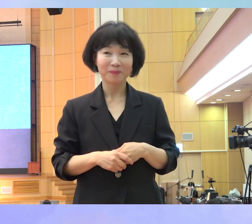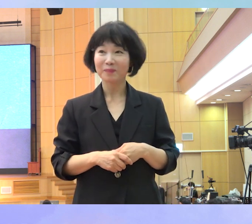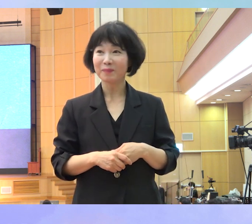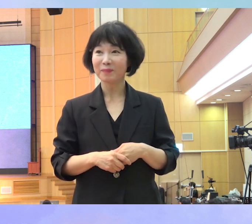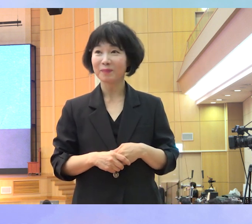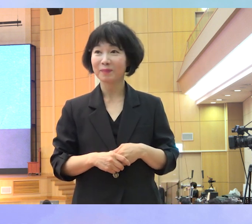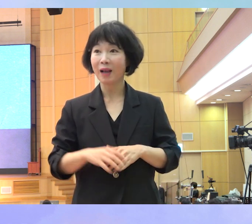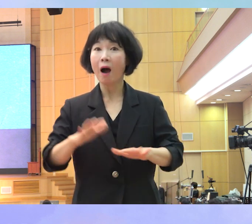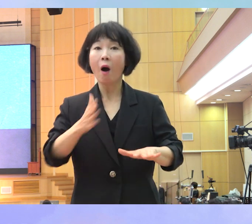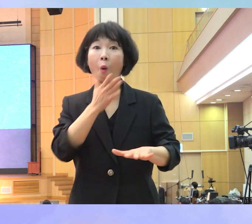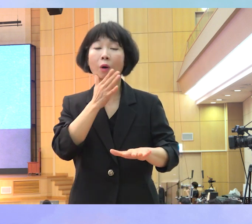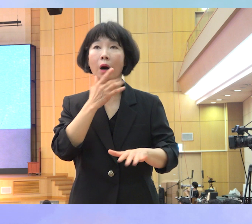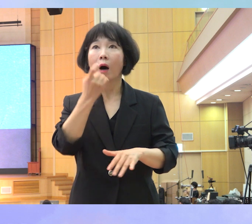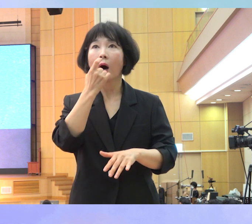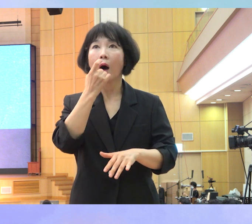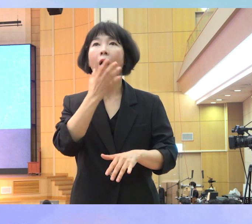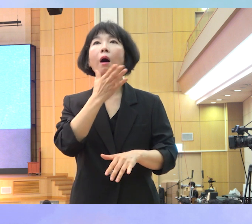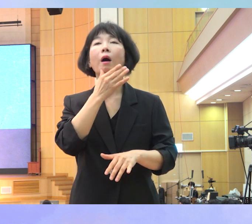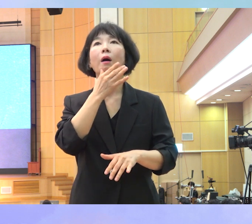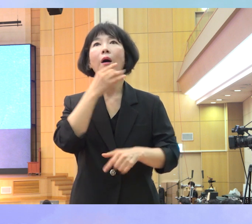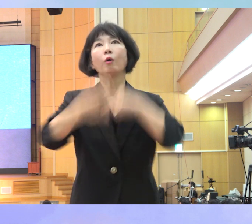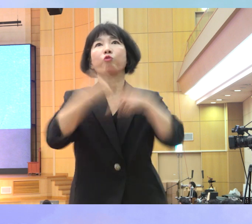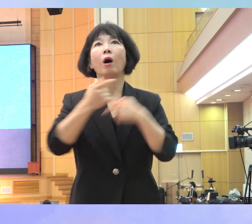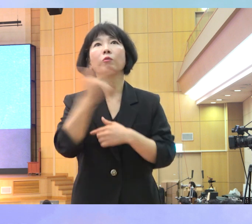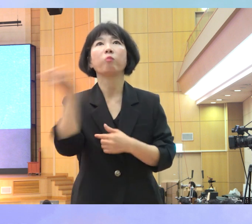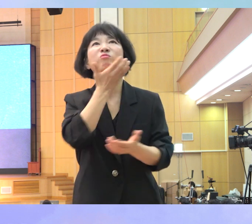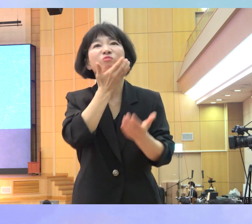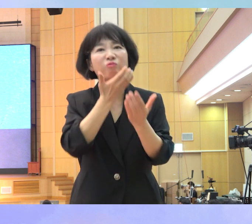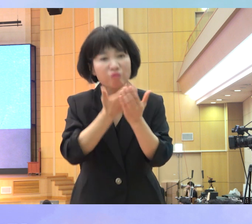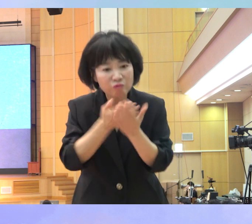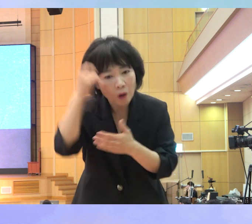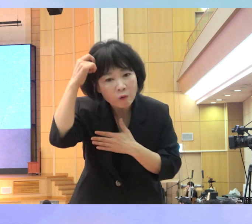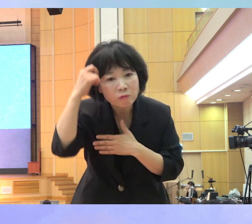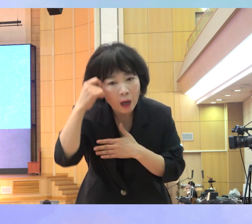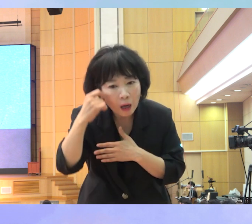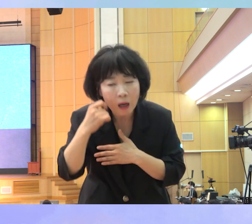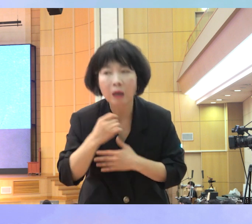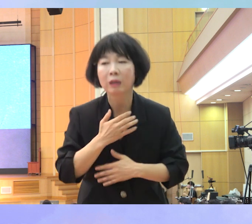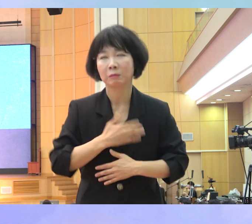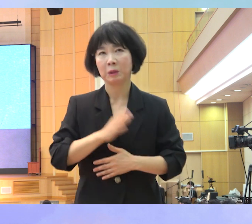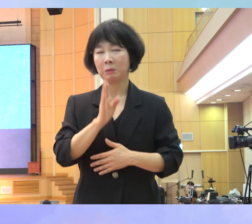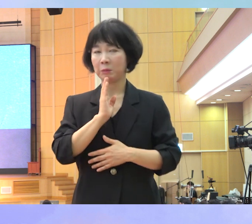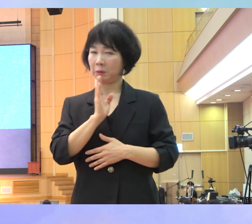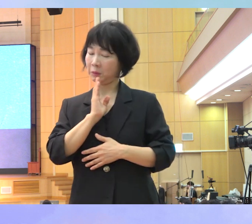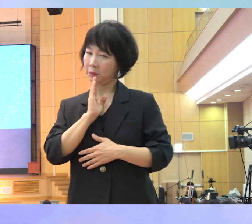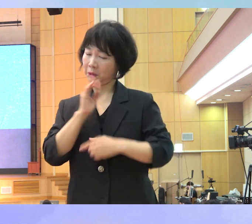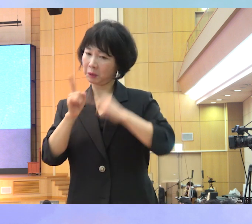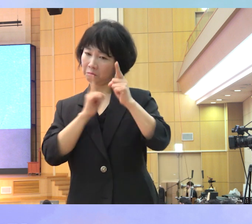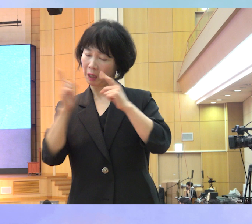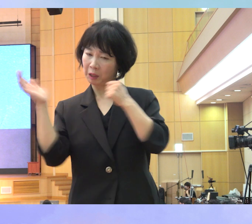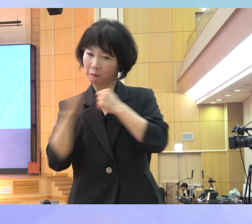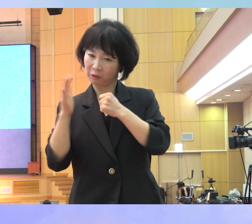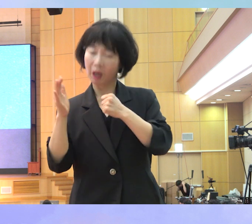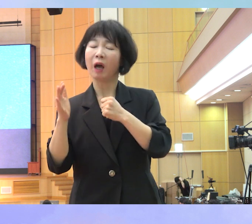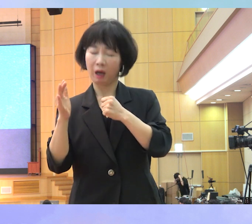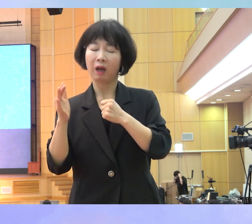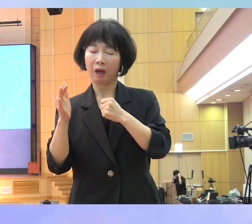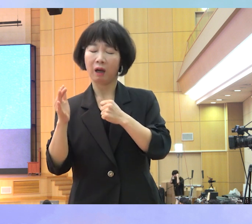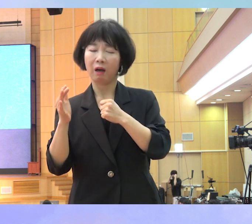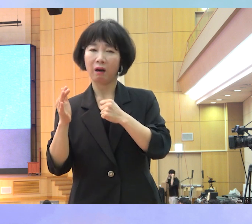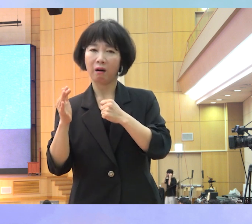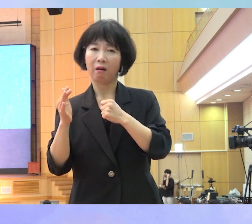말이 되게 중요하구나, 말에 따라서 너무나도 많이 뒤집어지고 엎어지고 이렇게 되고 저렇게 되고